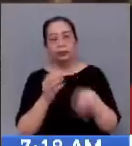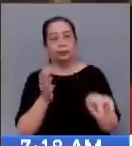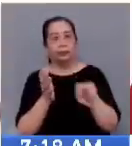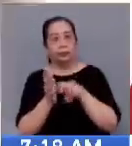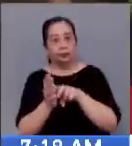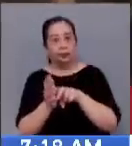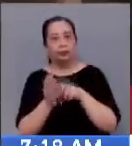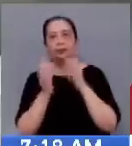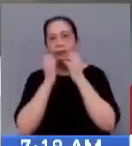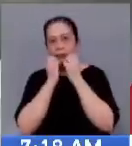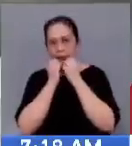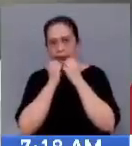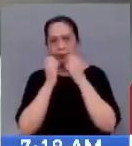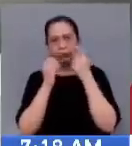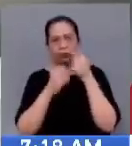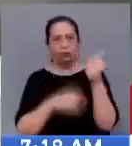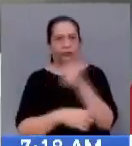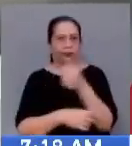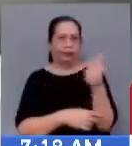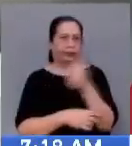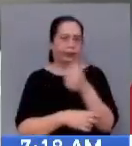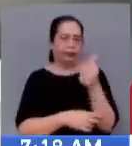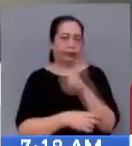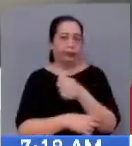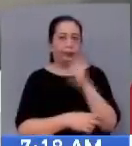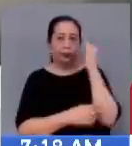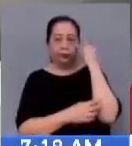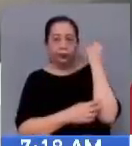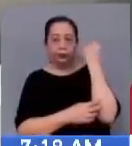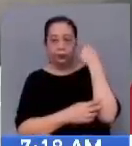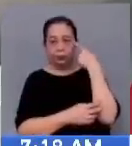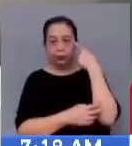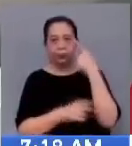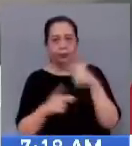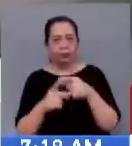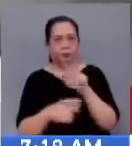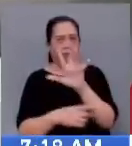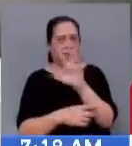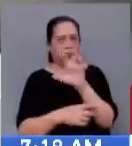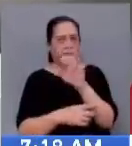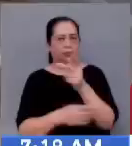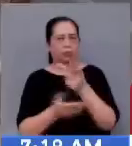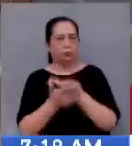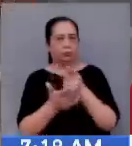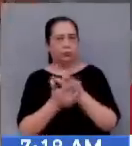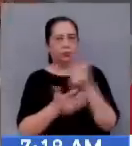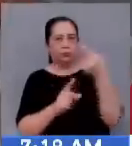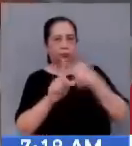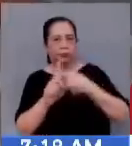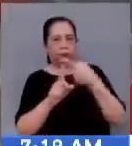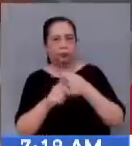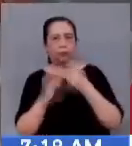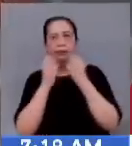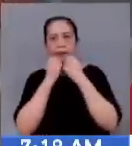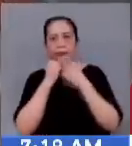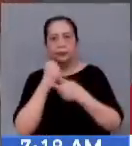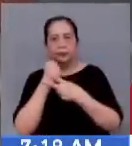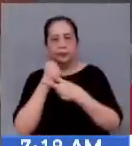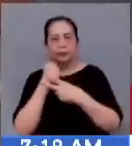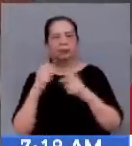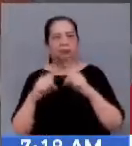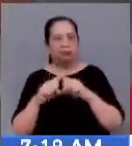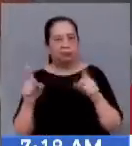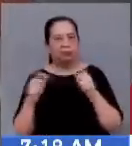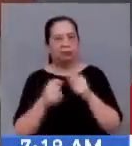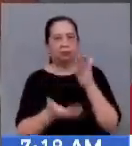pa sila sa pamasahe. Si John Paul nga, nasa 500 piso raw kada buwan ang natipid. Yun nga lang, itinigil na